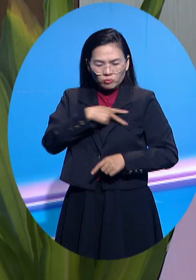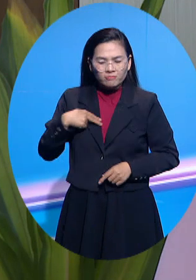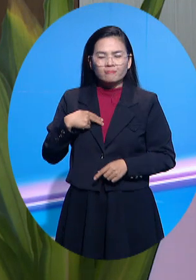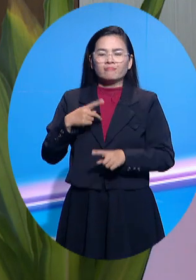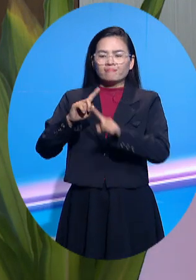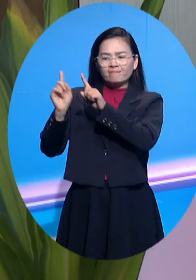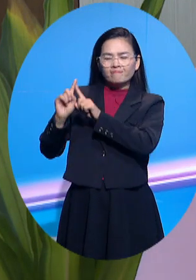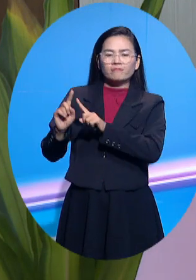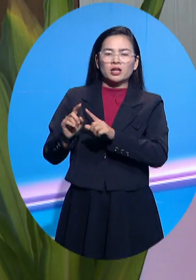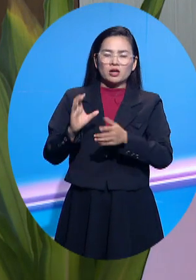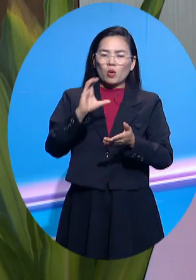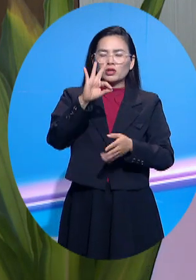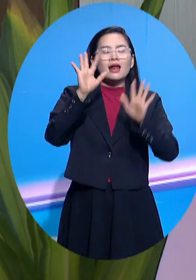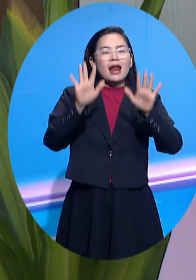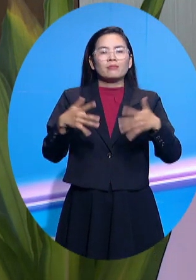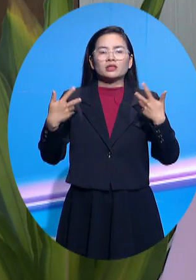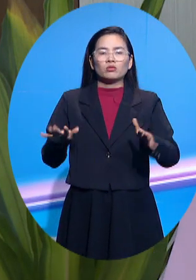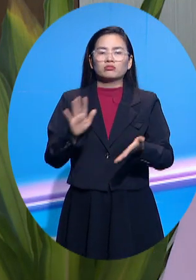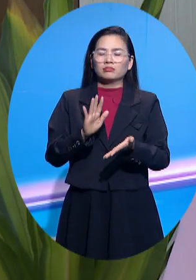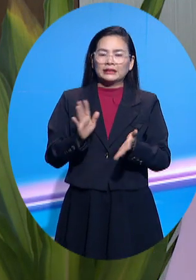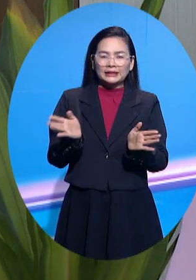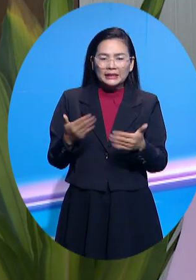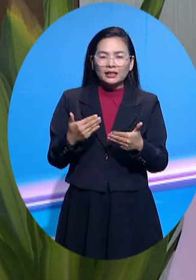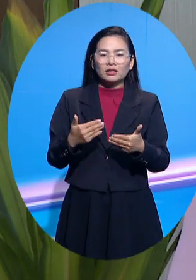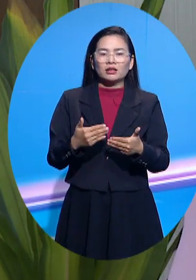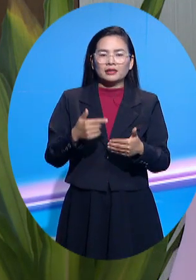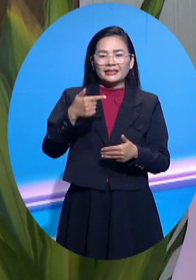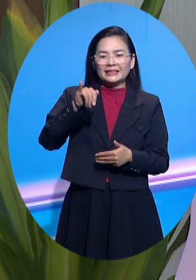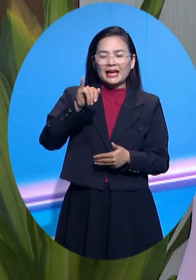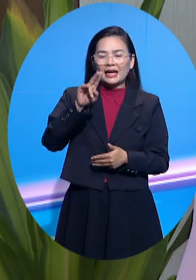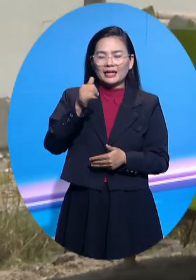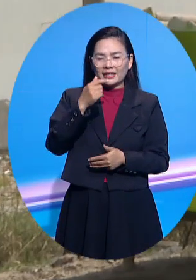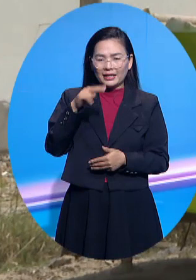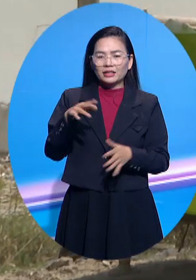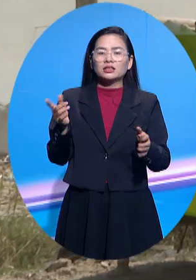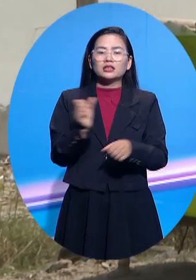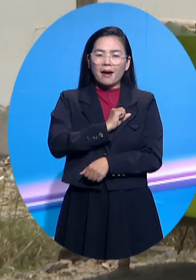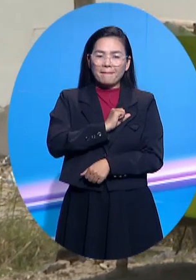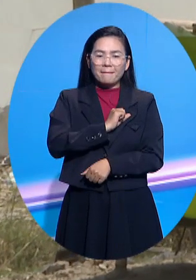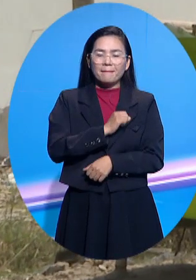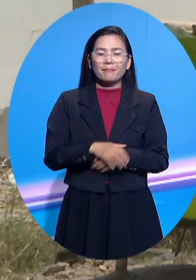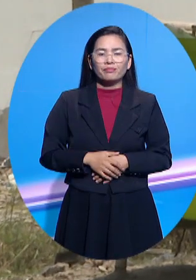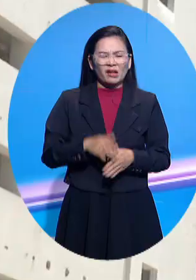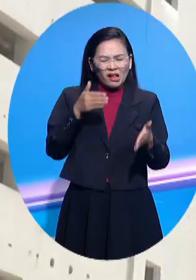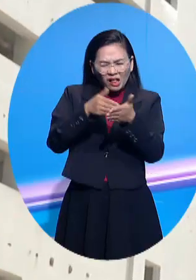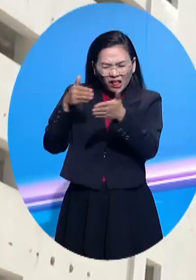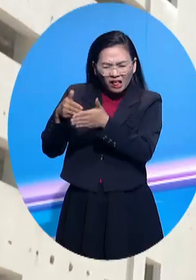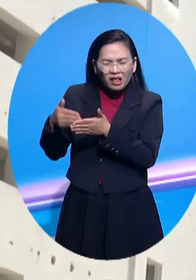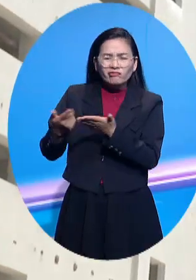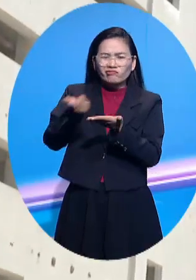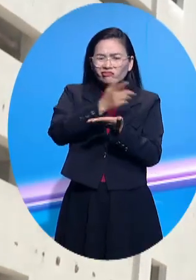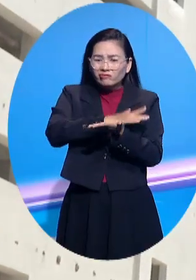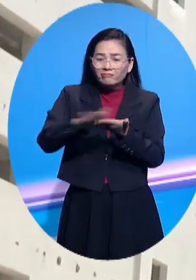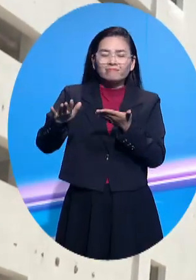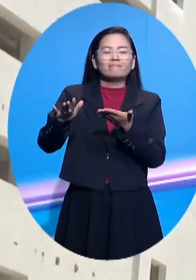lực để công trình sớm hoàn thành cũng như là gia tăng cái khối lượng giải ngân trong thời gian sớm nhất để tháo gợp các vướng mắc trong quá trình triển